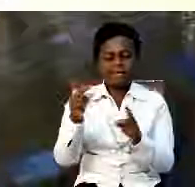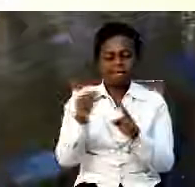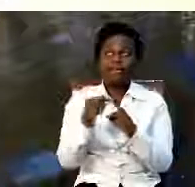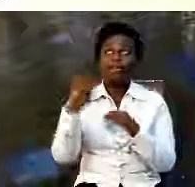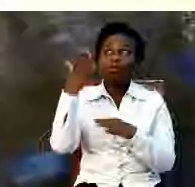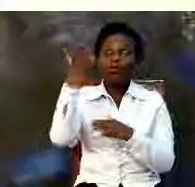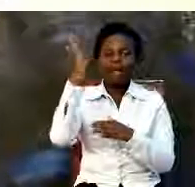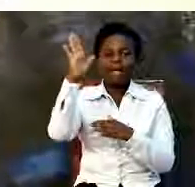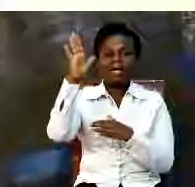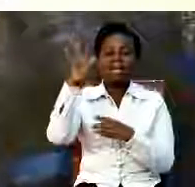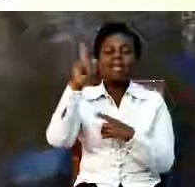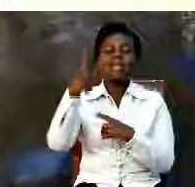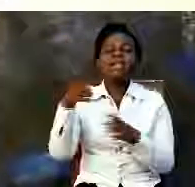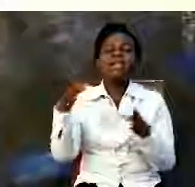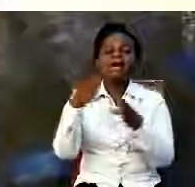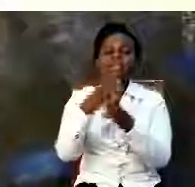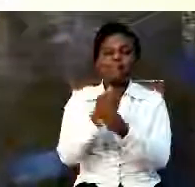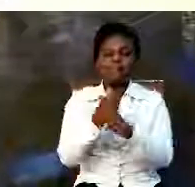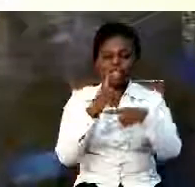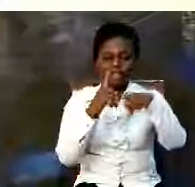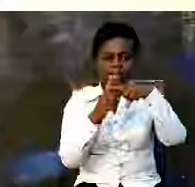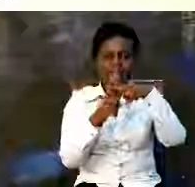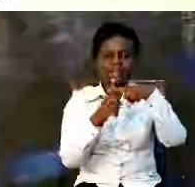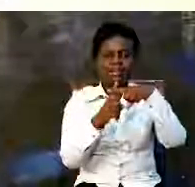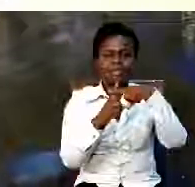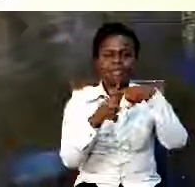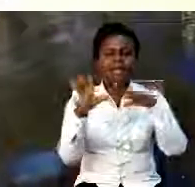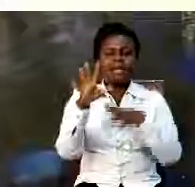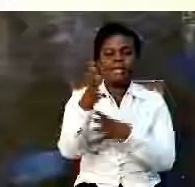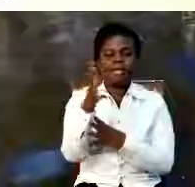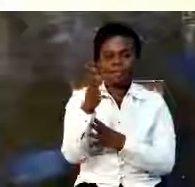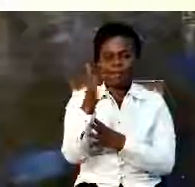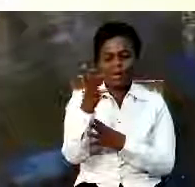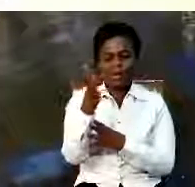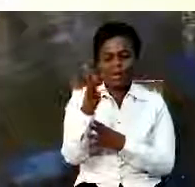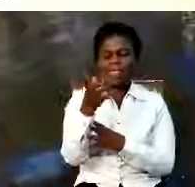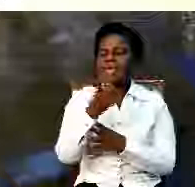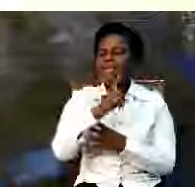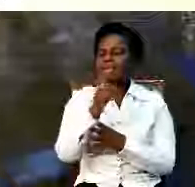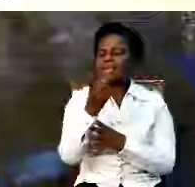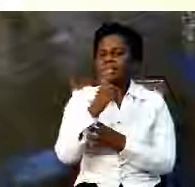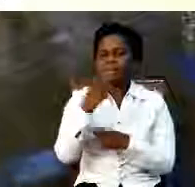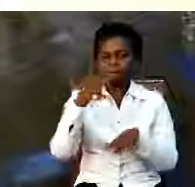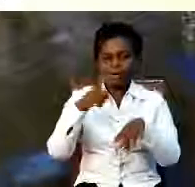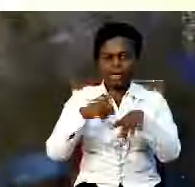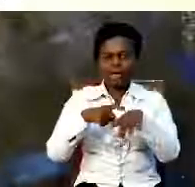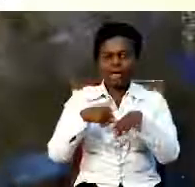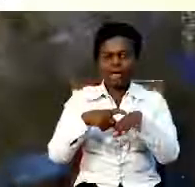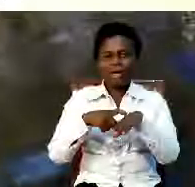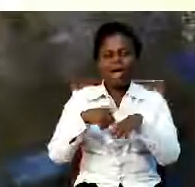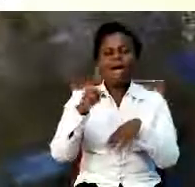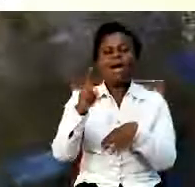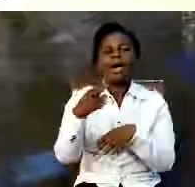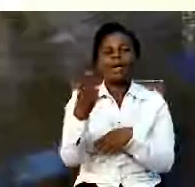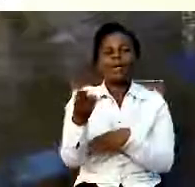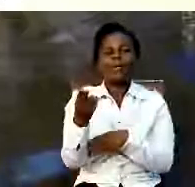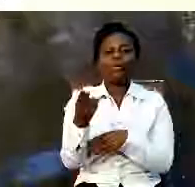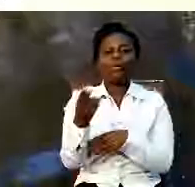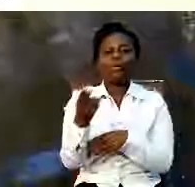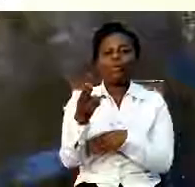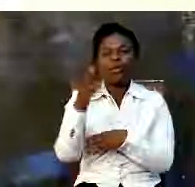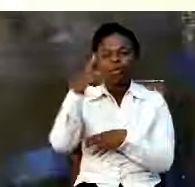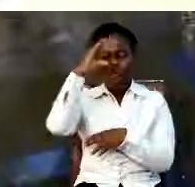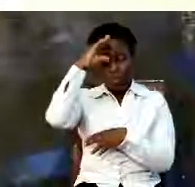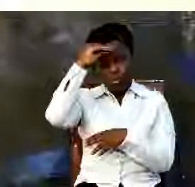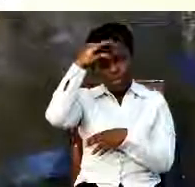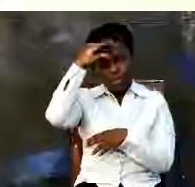ili ajipatie kanisa linalo ng'aa, lisilo na doa wala